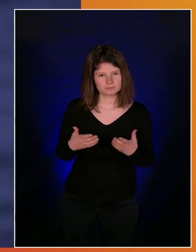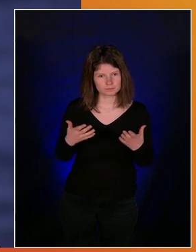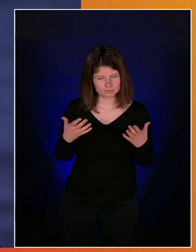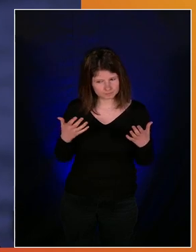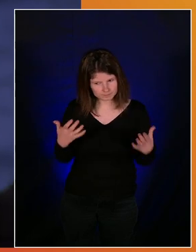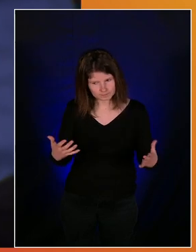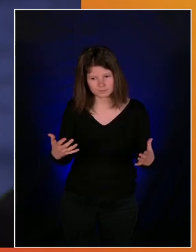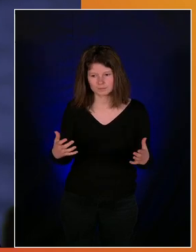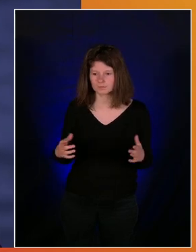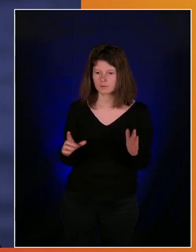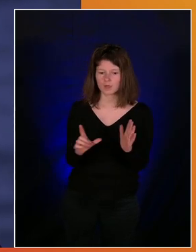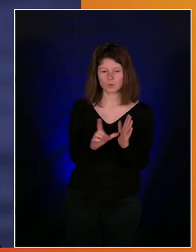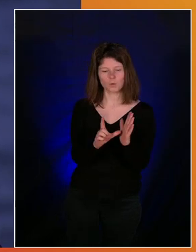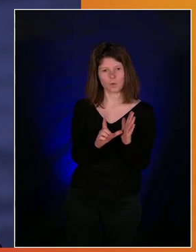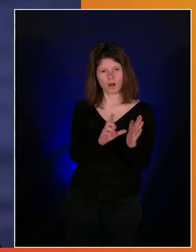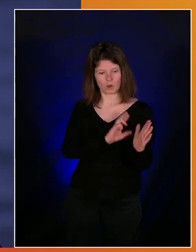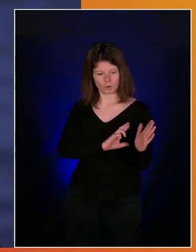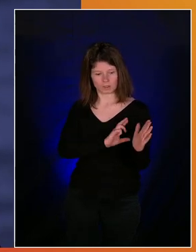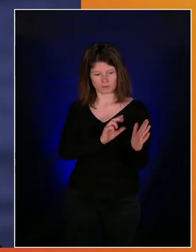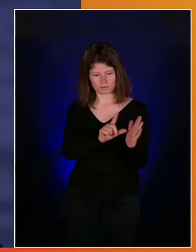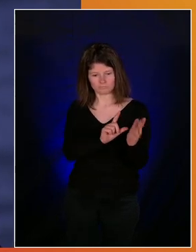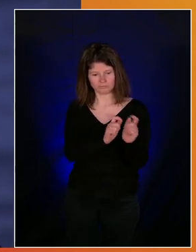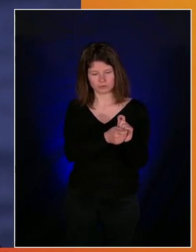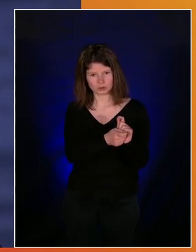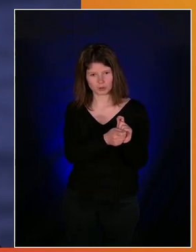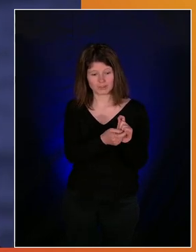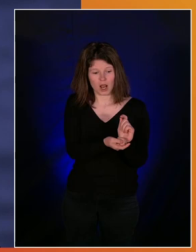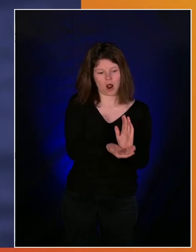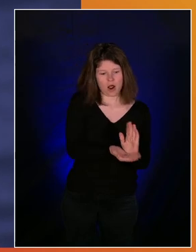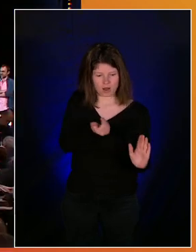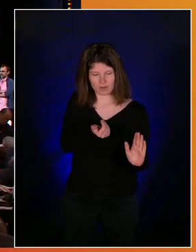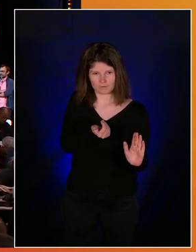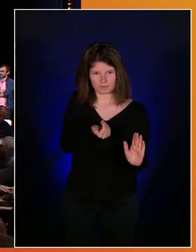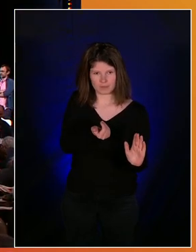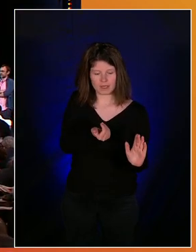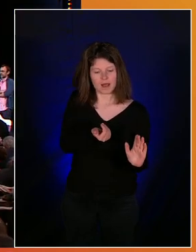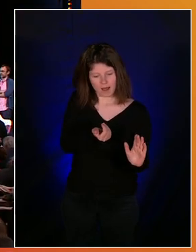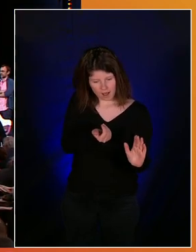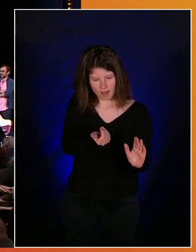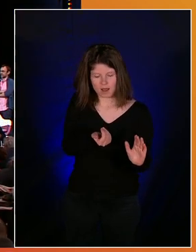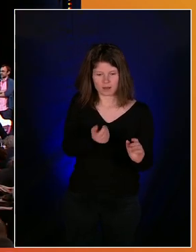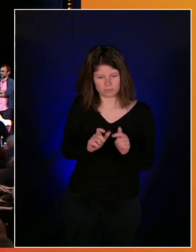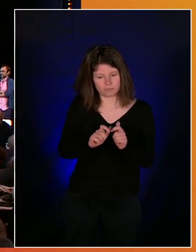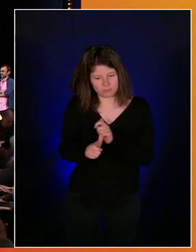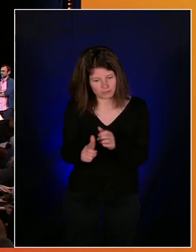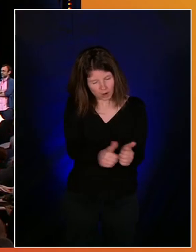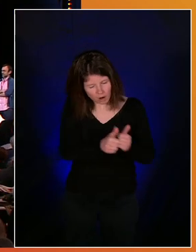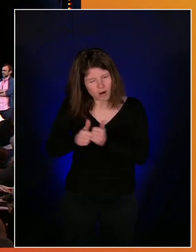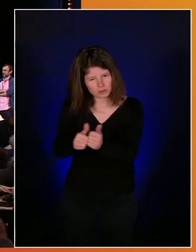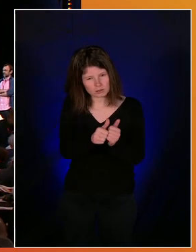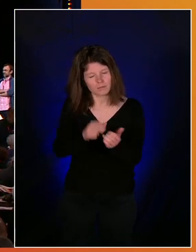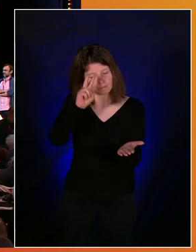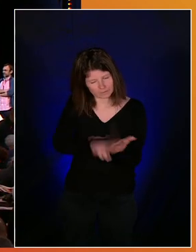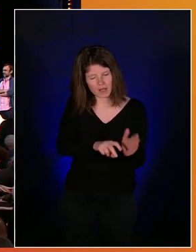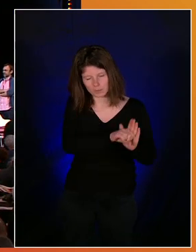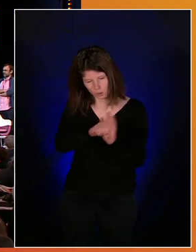Et c'est le retrait de cette réforme qui nous permettra de passer enfin aux vraies priorités. Parce que la vraie priorité, ce n'est pas de répondre à un